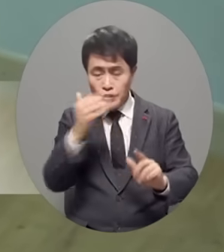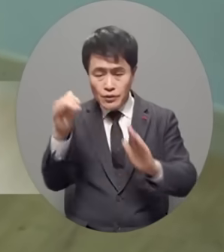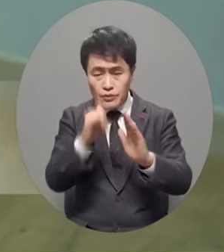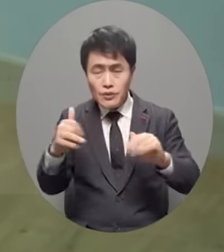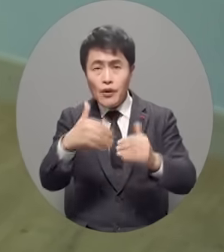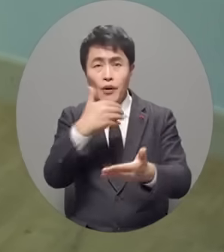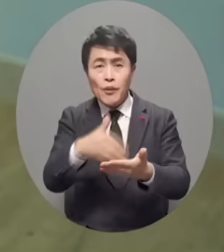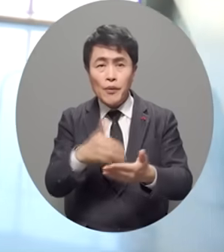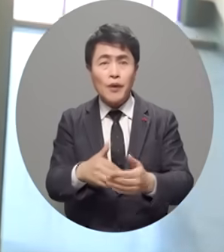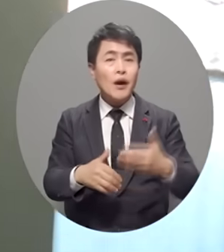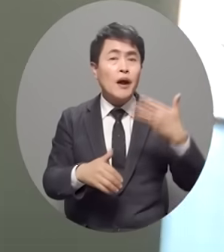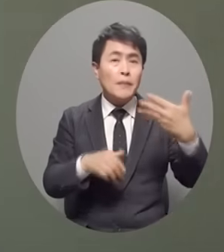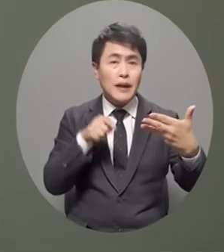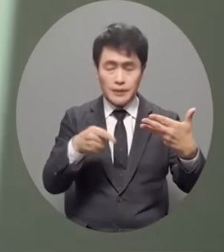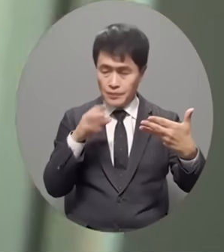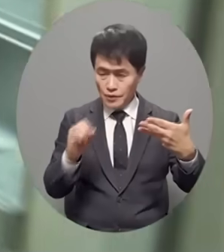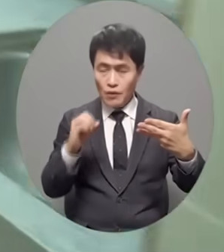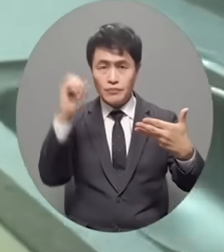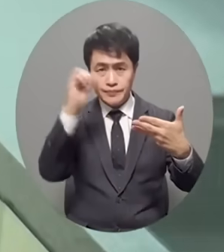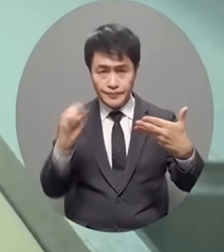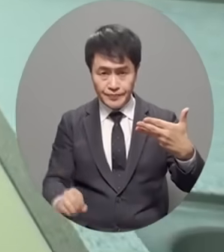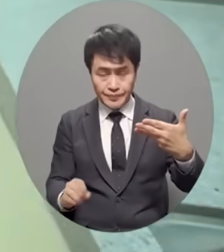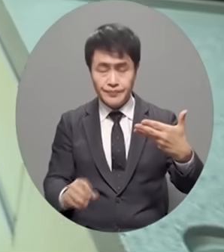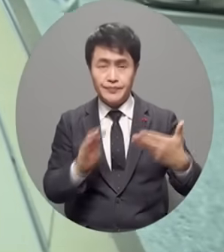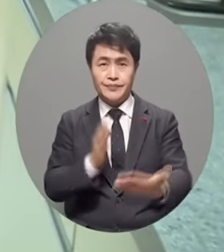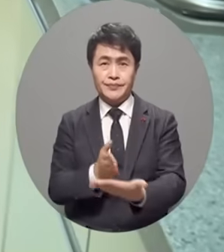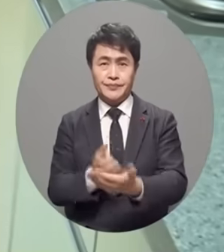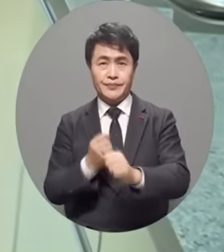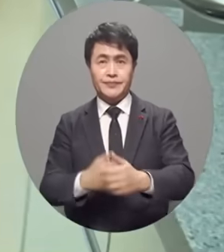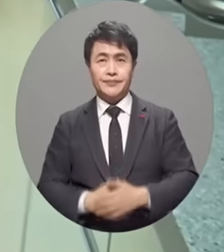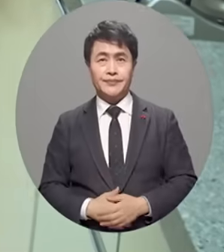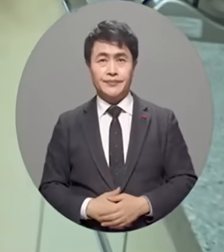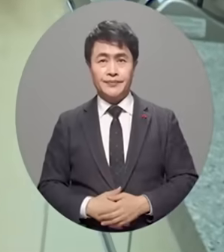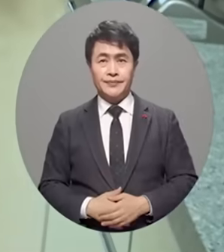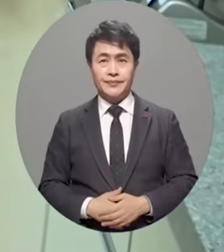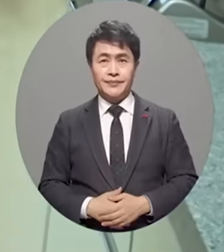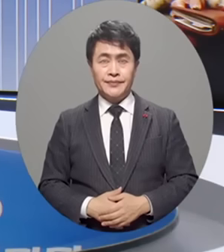비율은 8.0%였습니다. MBC 뉴스 문다영입니다.